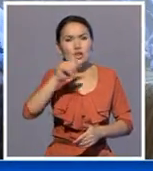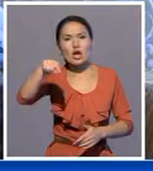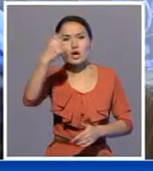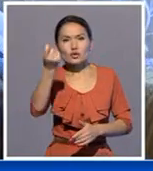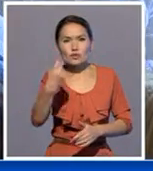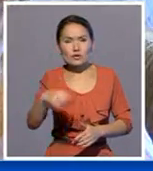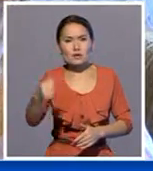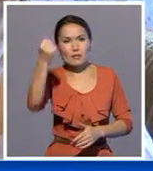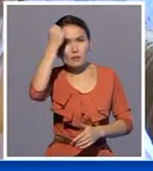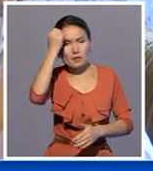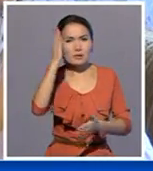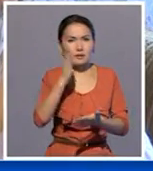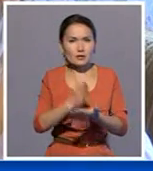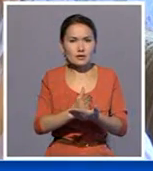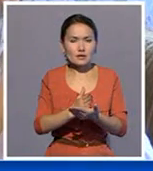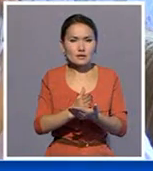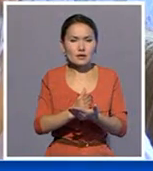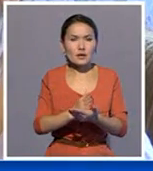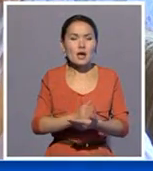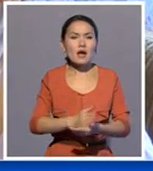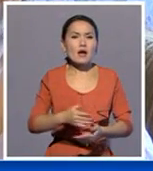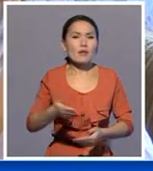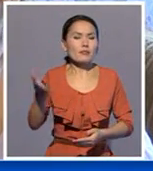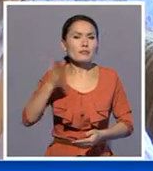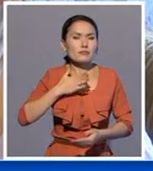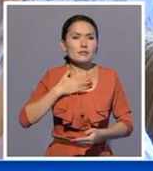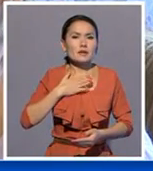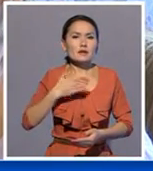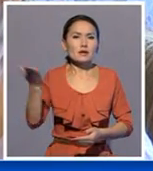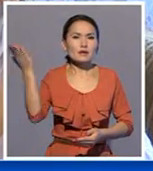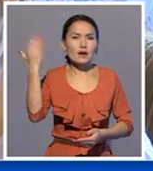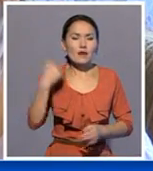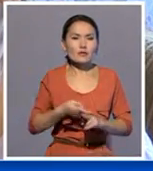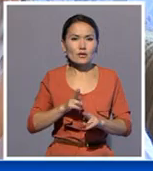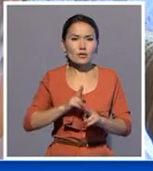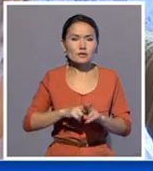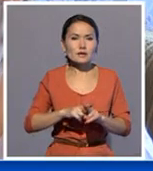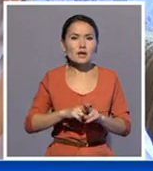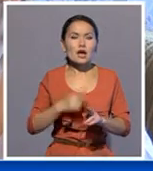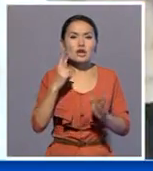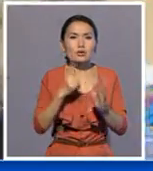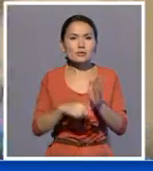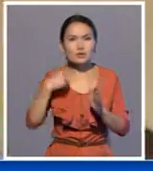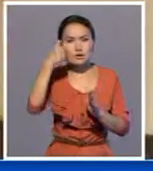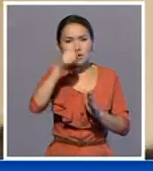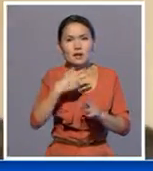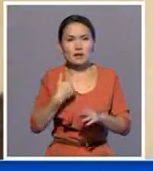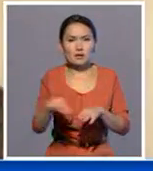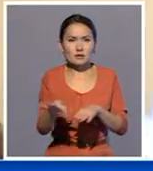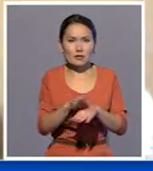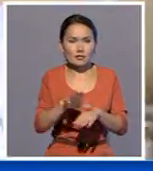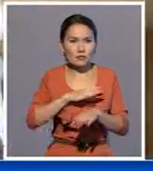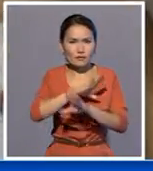келін болып түскендегі қандай қонақтардың келгенін, кімнің не әкелгенін есін алып отырады. Апа,